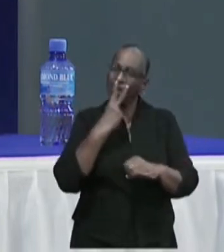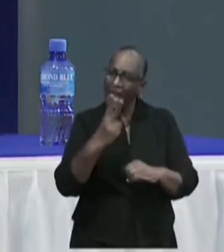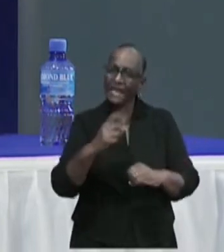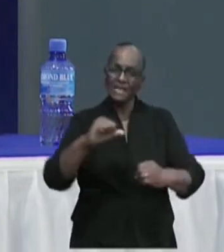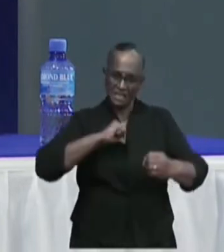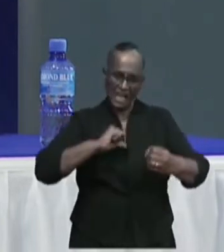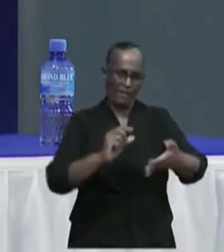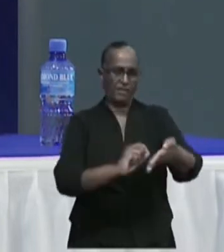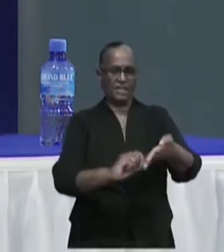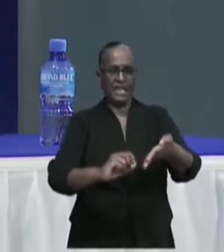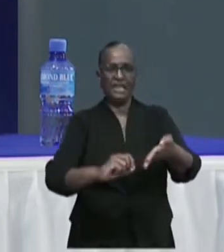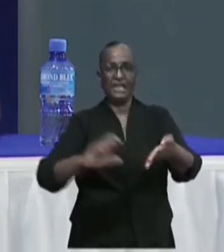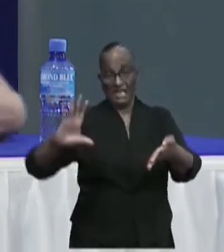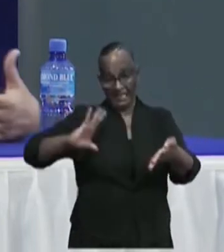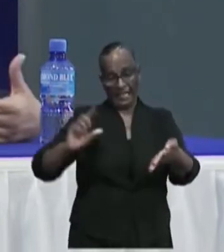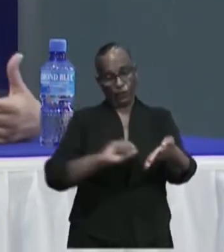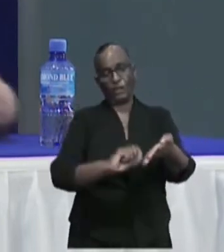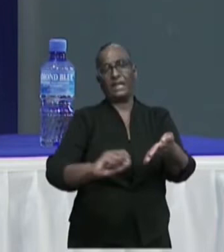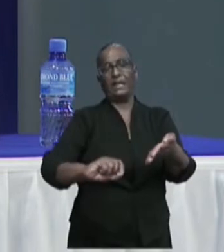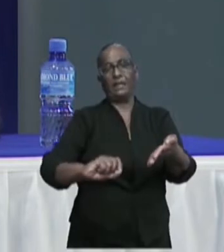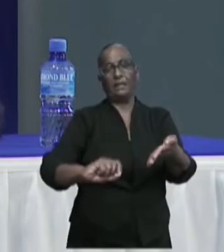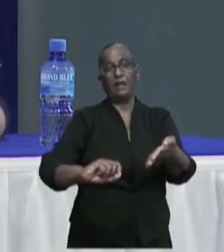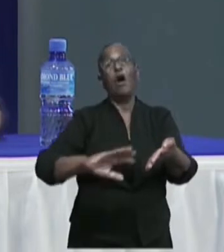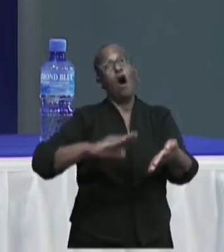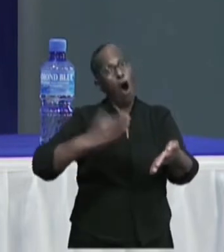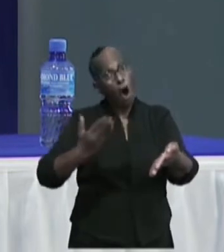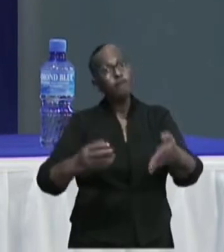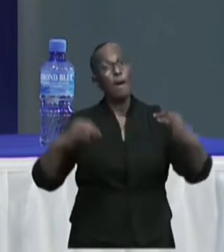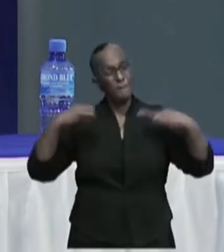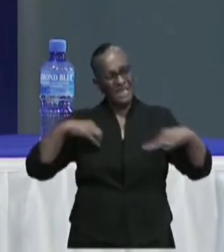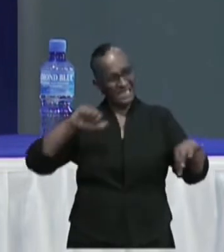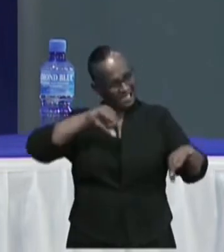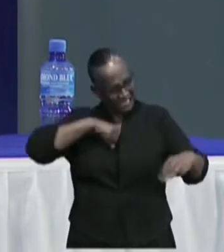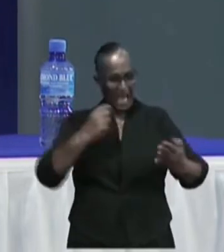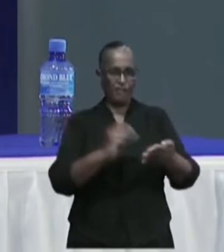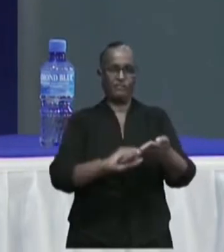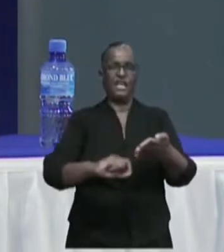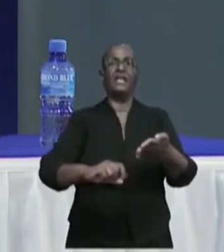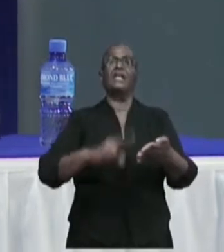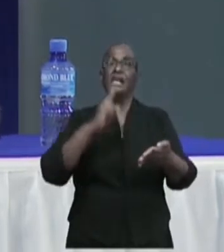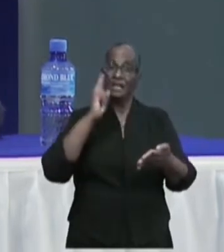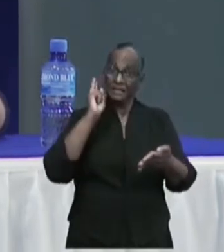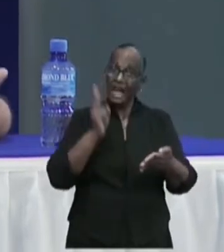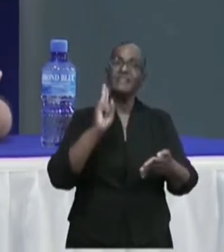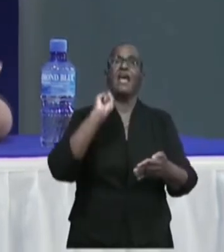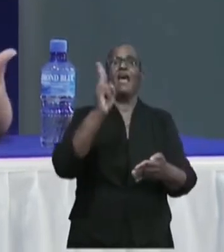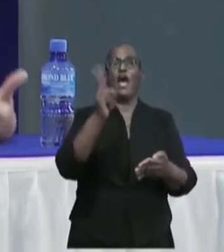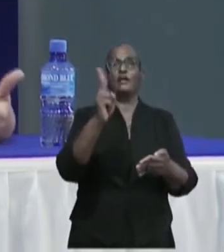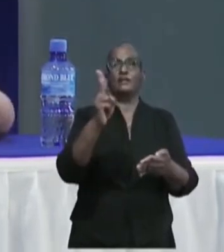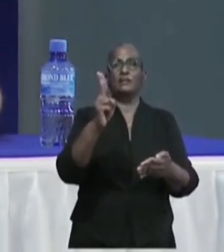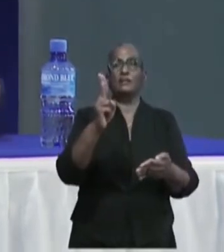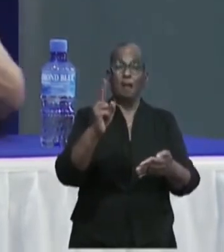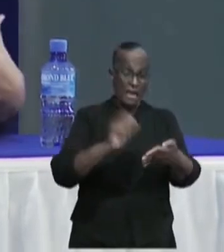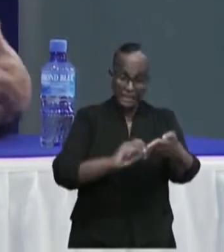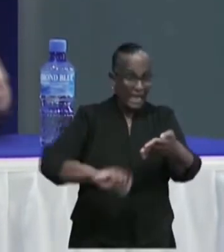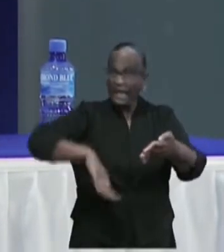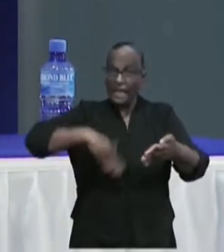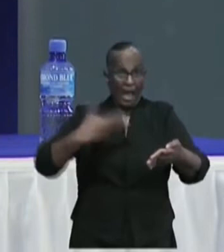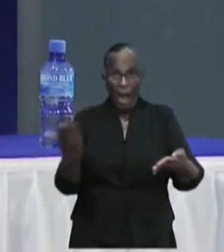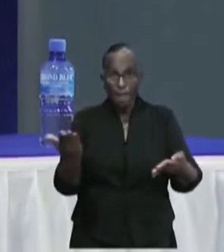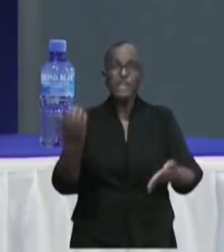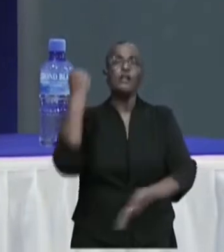vorige week was begonnen met het afstandsonderwijs. Echter was er voor het samenstellen van een landelijke programma meer tijd nodig.